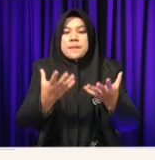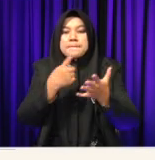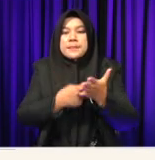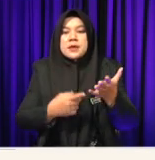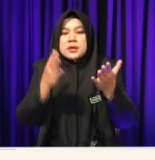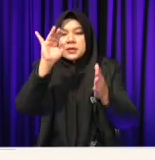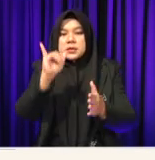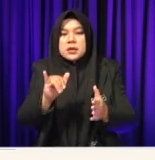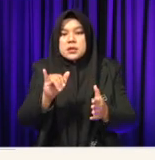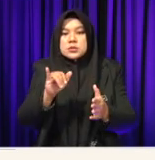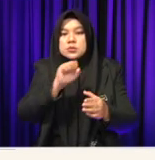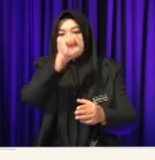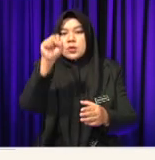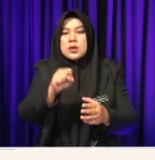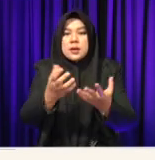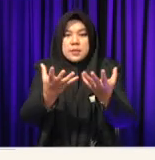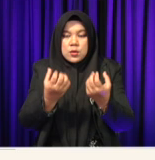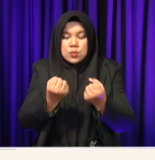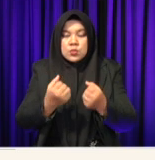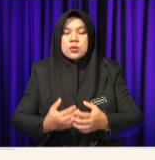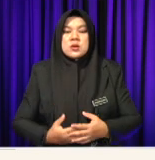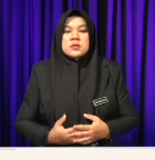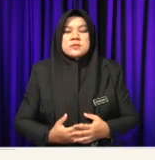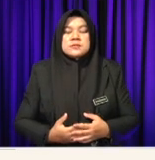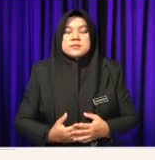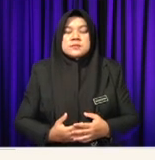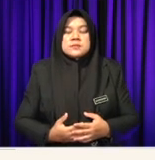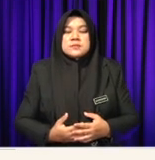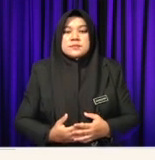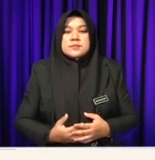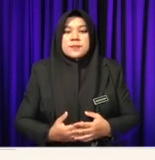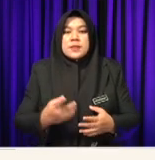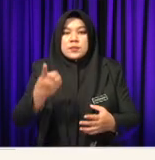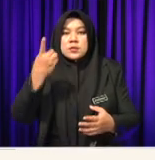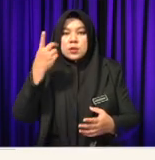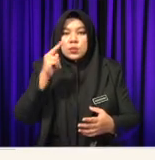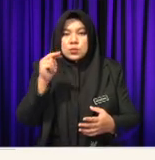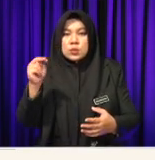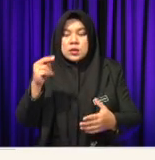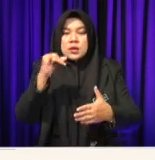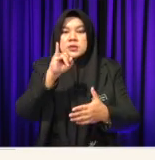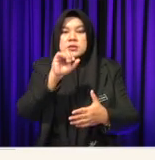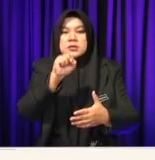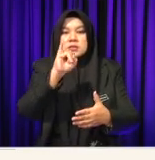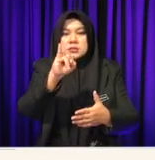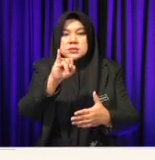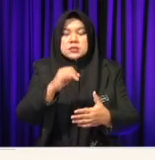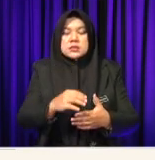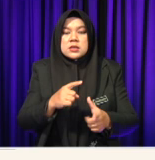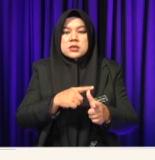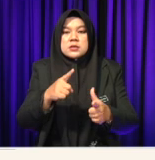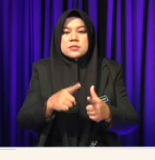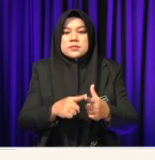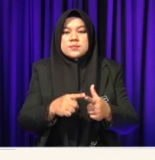ditulis oleh anak-anak murid sekalian Ha ini kau nampak di sini kan ini dia punya pendahul ini isi Dia kemudian di sini